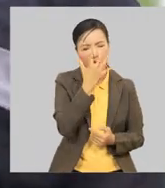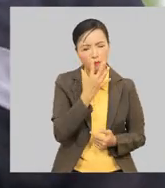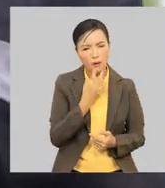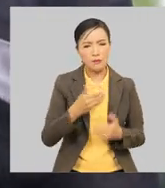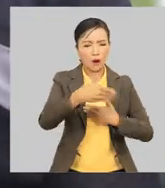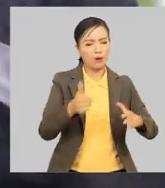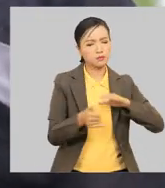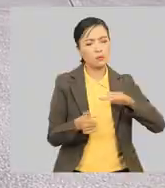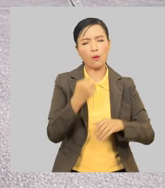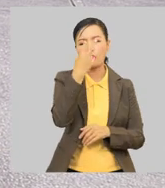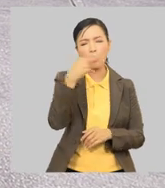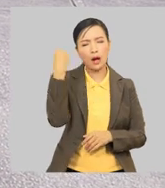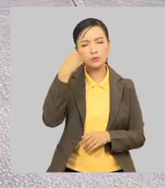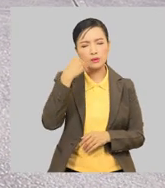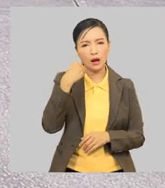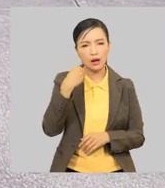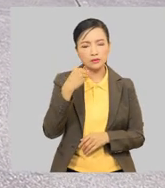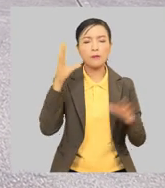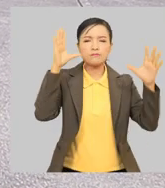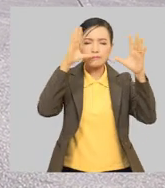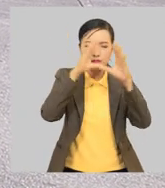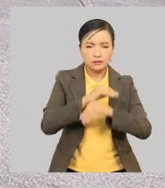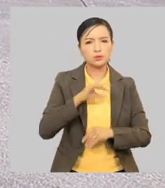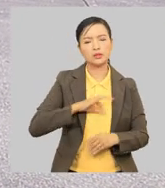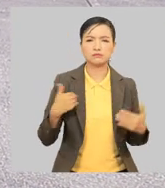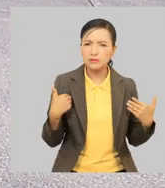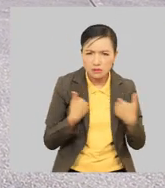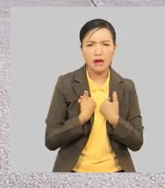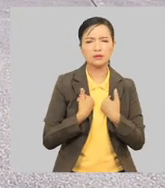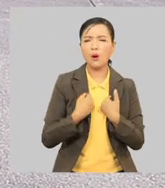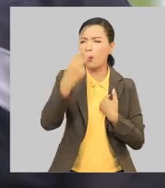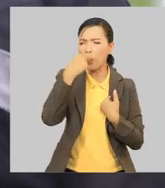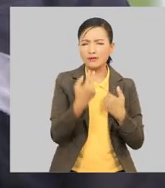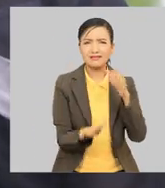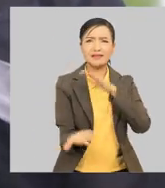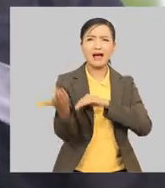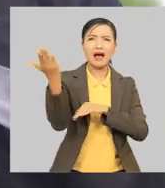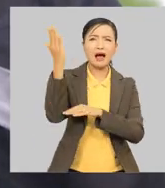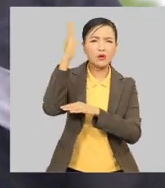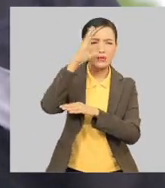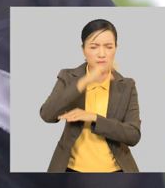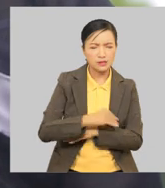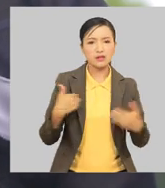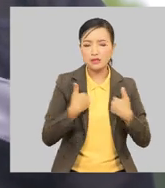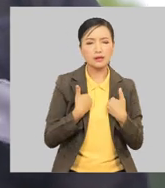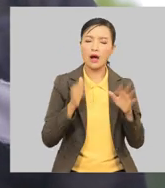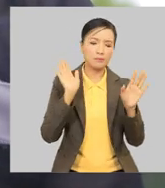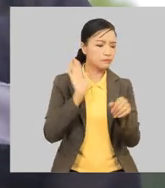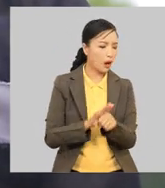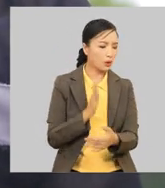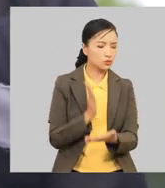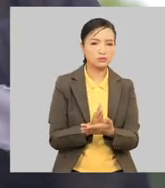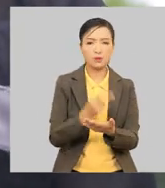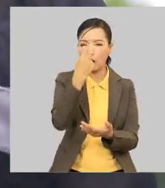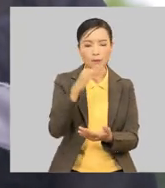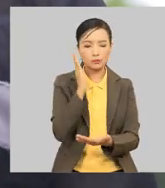ราก็เศร้าเราก็อยู่ในห้องก็ร้องไห้ทั้งวันจนมาถึงตอนกลางคืนเราก็เหนื่อยแบบร้องมาทั้งวันแล้วเหนื่อยเลิกร้องดีกว่าค่ะ